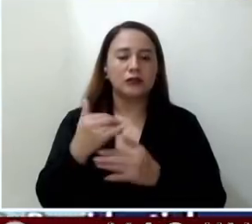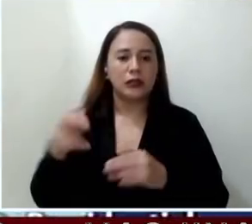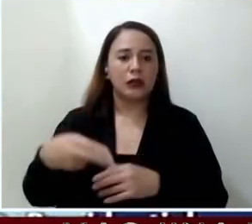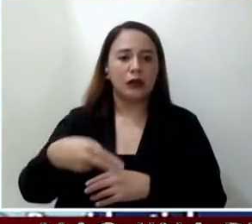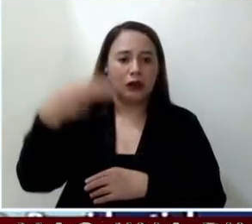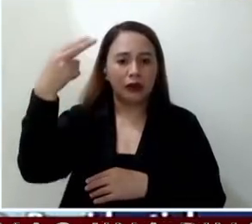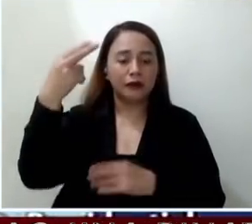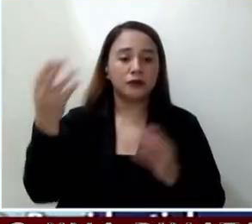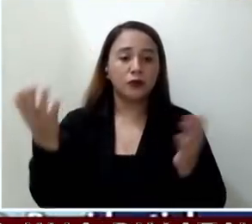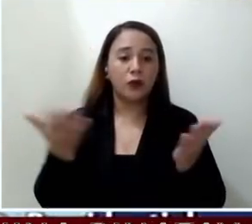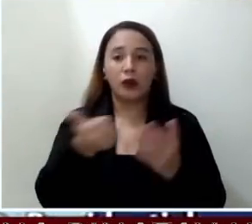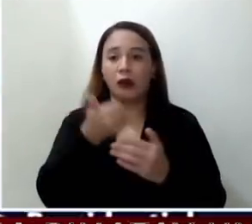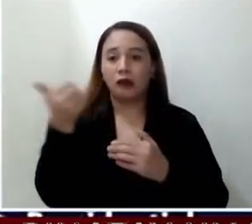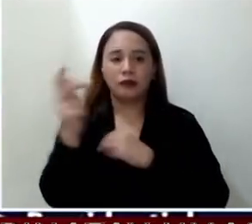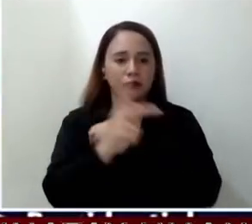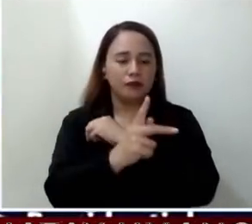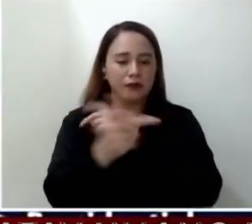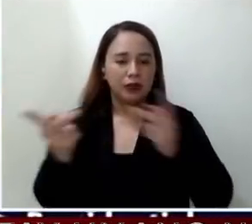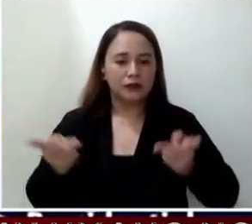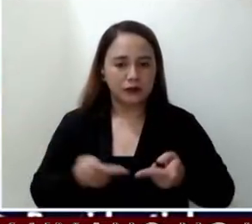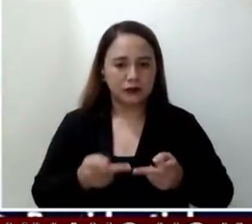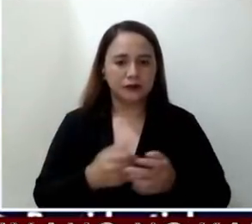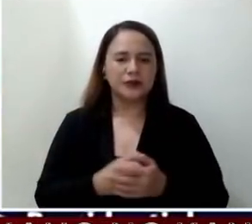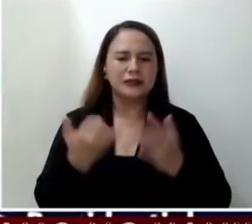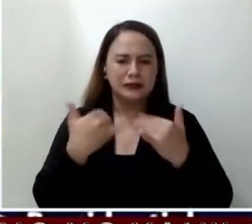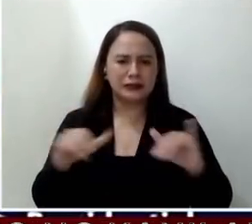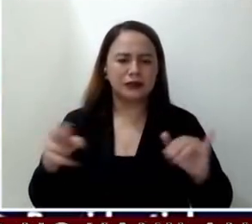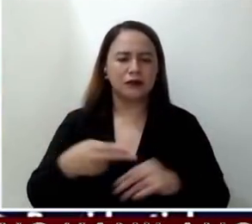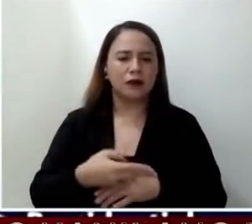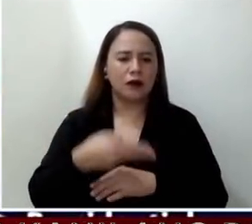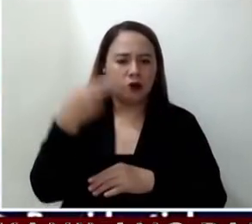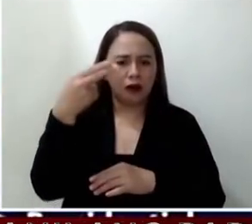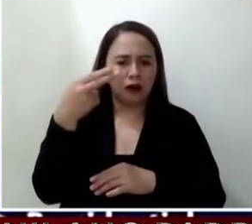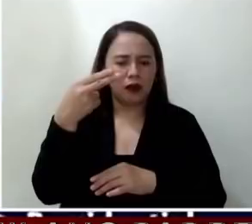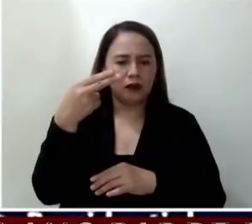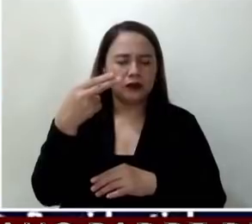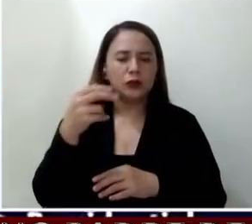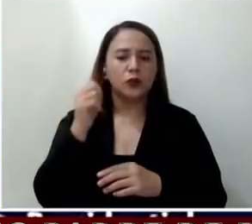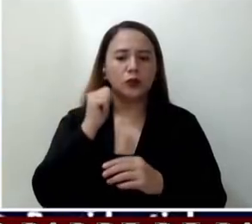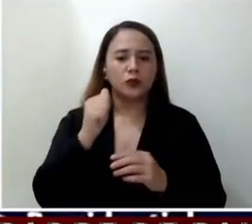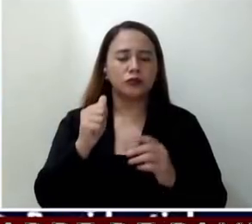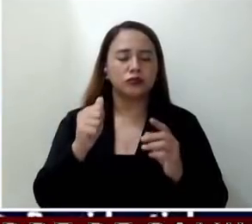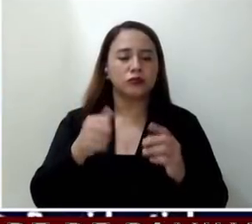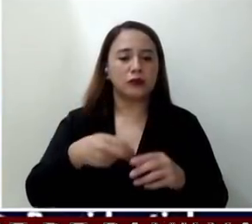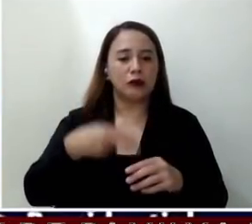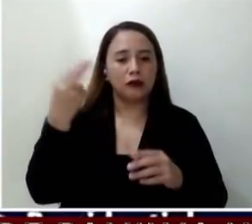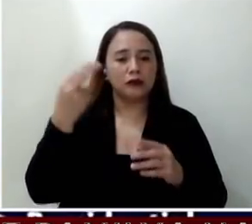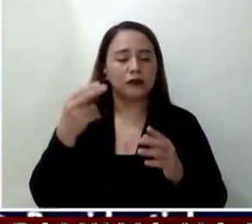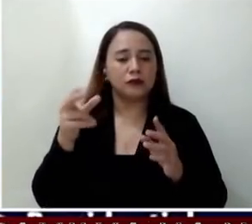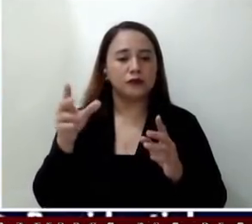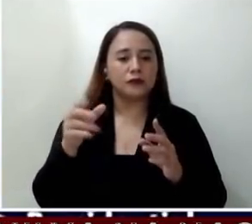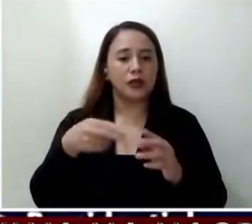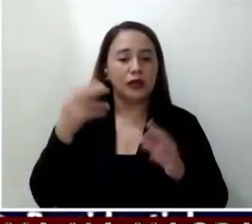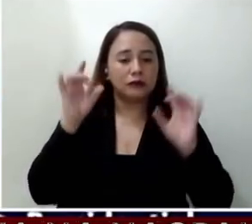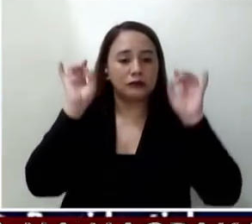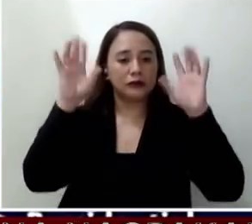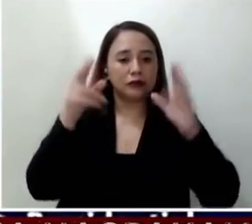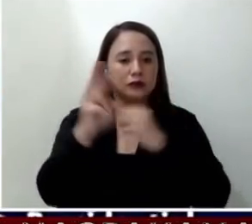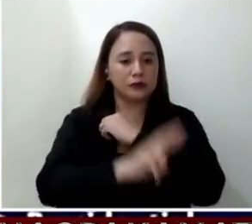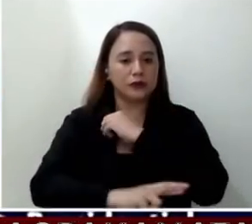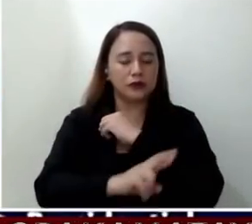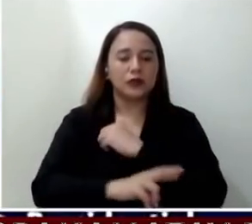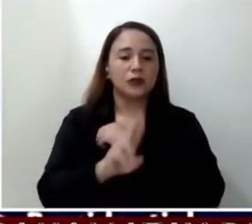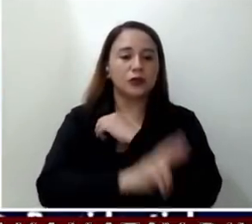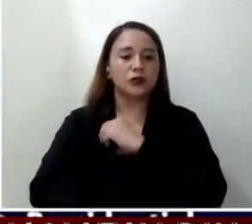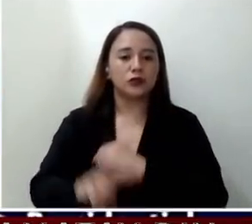ito sa ibang mga lugar. Patuloy naman tumataas ang average daily attack rate ng ating mga high-risk regions, ang Region